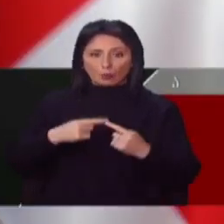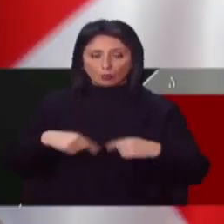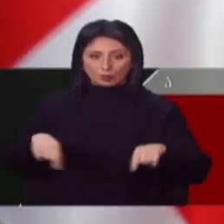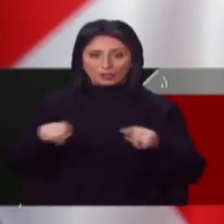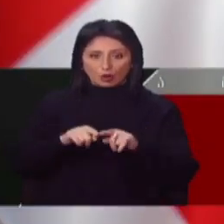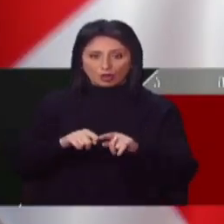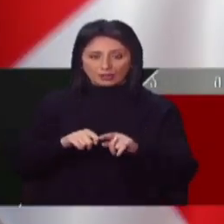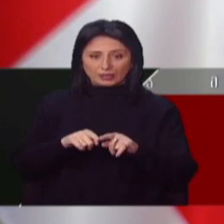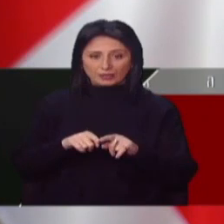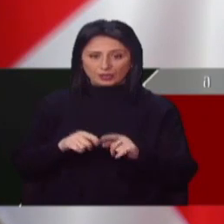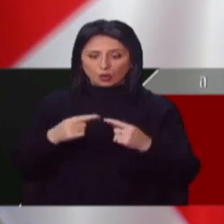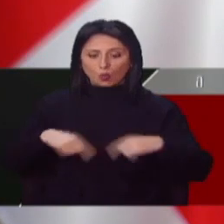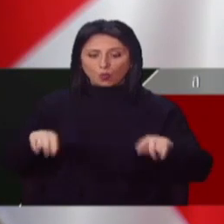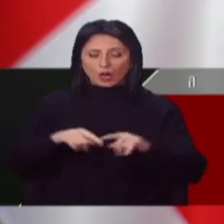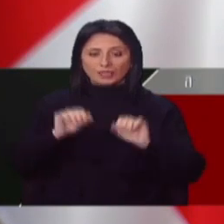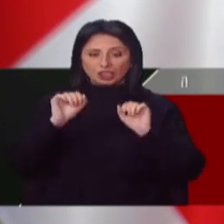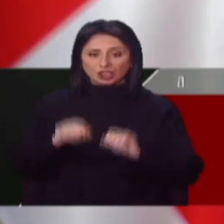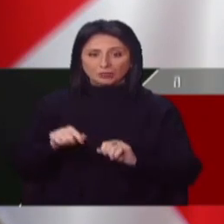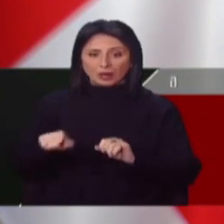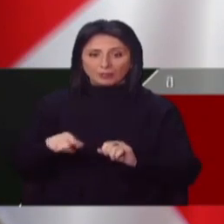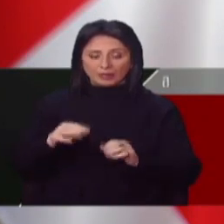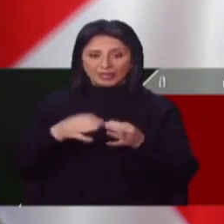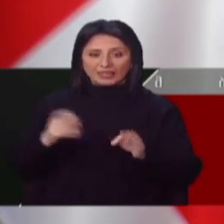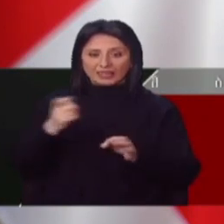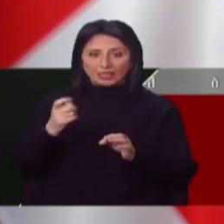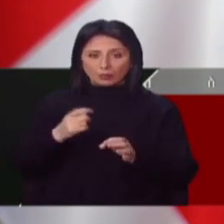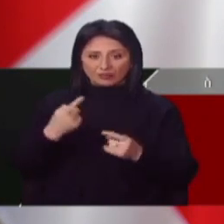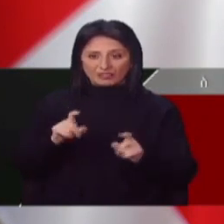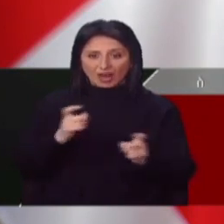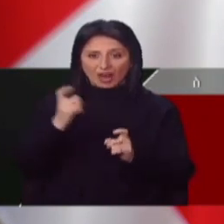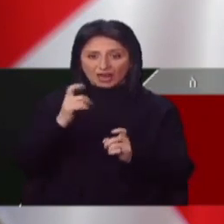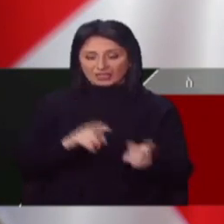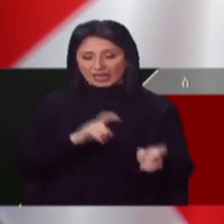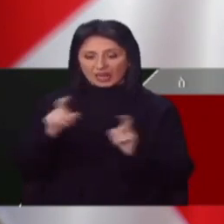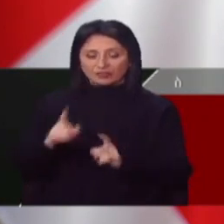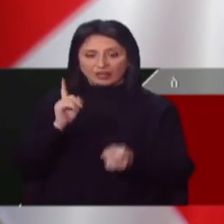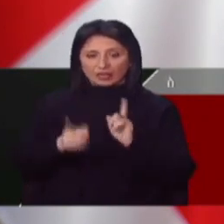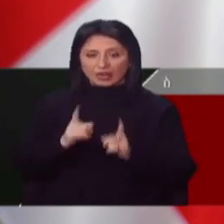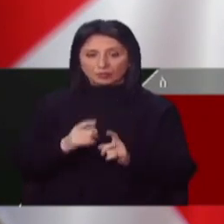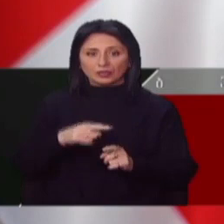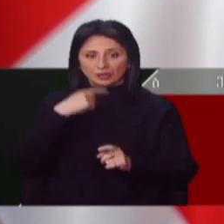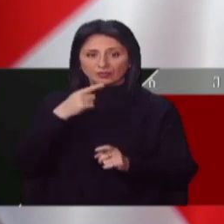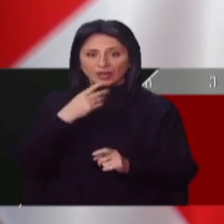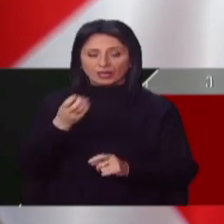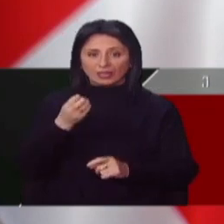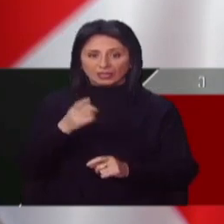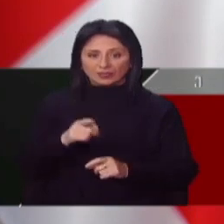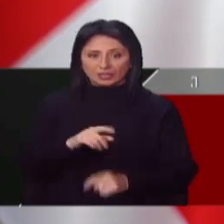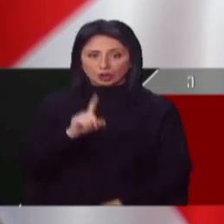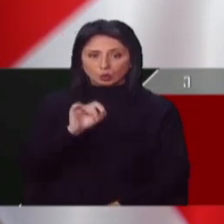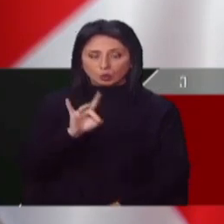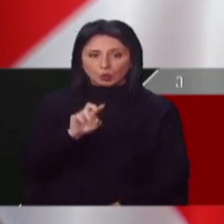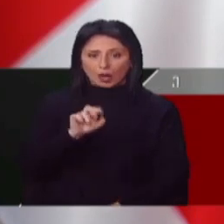კოალიციას, კოალიცია შეძლებდა ამ ქვეყნის დემოკრატიის ხვახარებსა გადაყვანას, რაც რეალურად თქვა კიდევაც